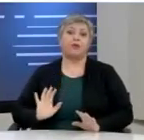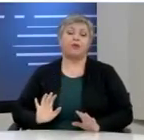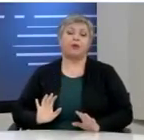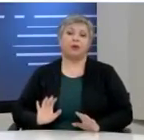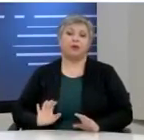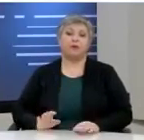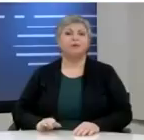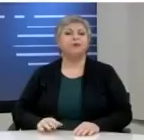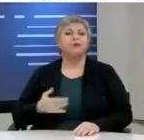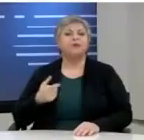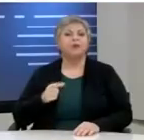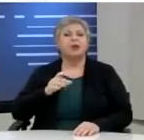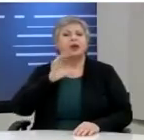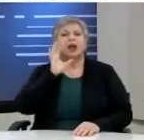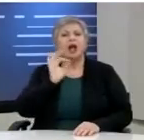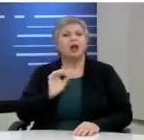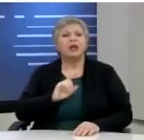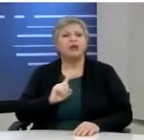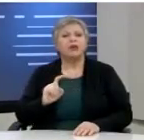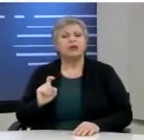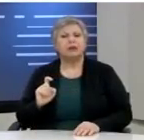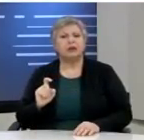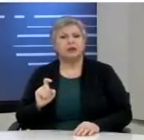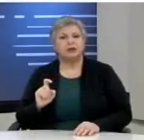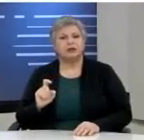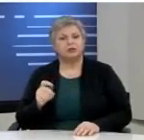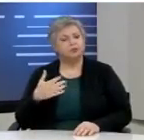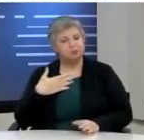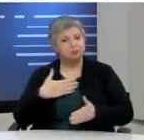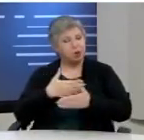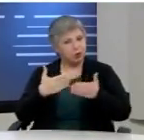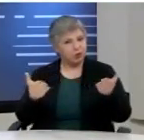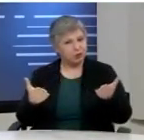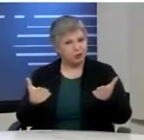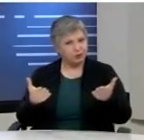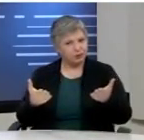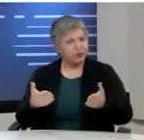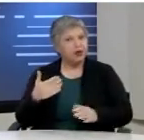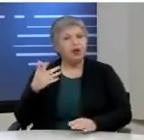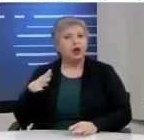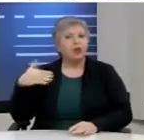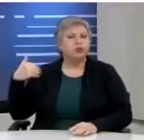Η αλήθεια λοιπόν, κυρίες και κύριοι συνάδελφοι, είναι ότι αυτή ήταν η εθνική γραμμή.